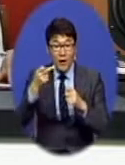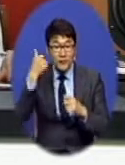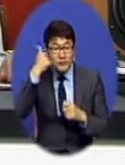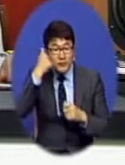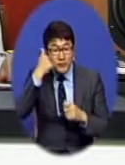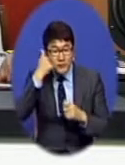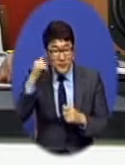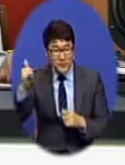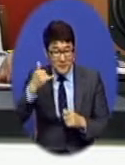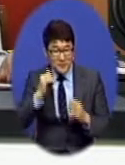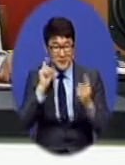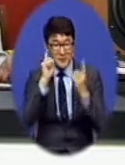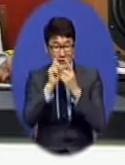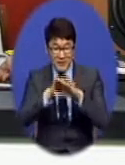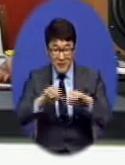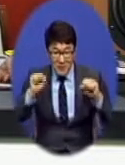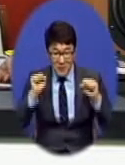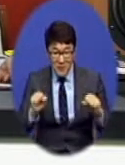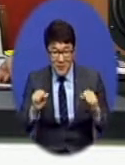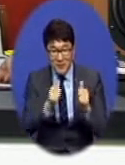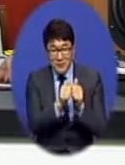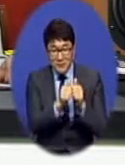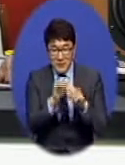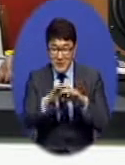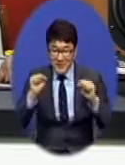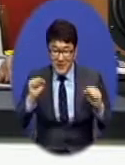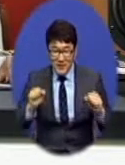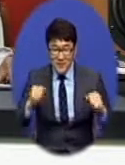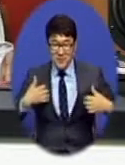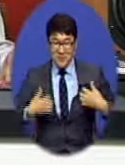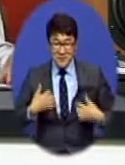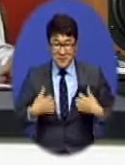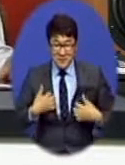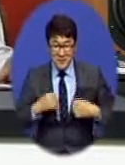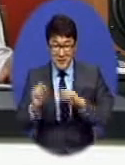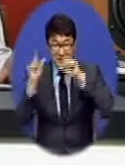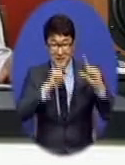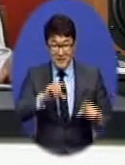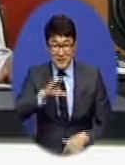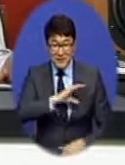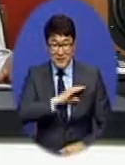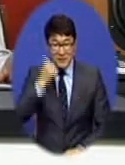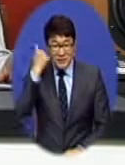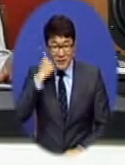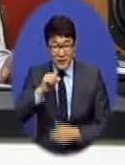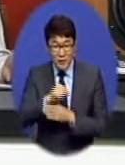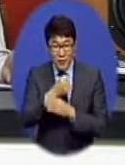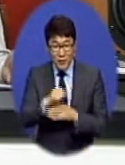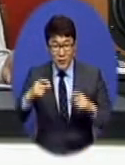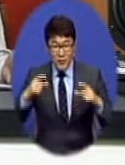즉석 참가자분 모셔보겠습니다. 안녕하세요. 안녕하세요. 네. 네. 반갑습니다. 어디 사시는 누구십니까? 종로구에